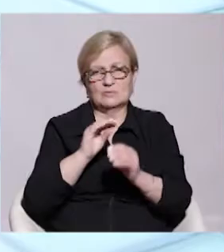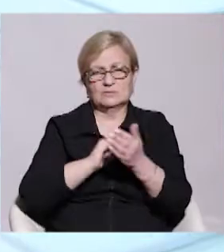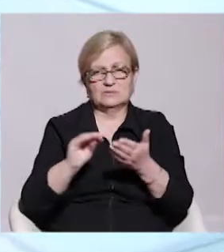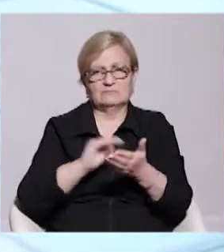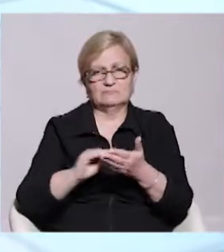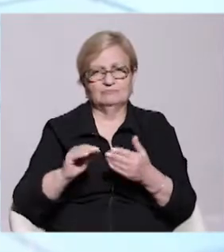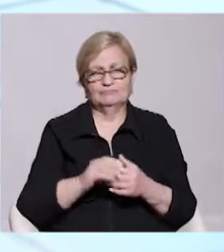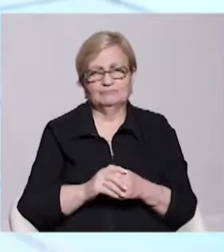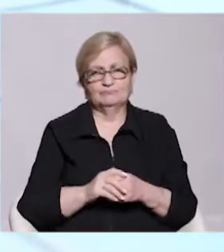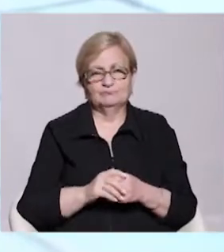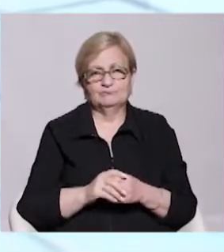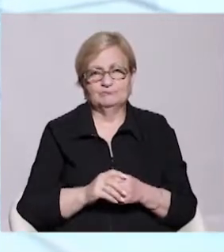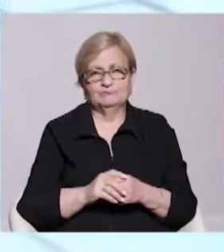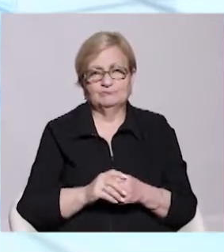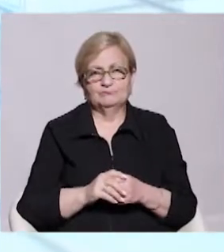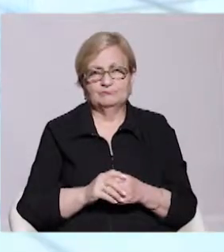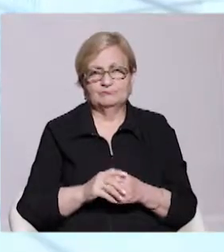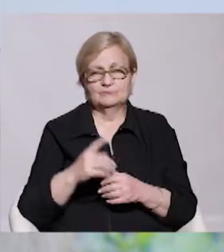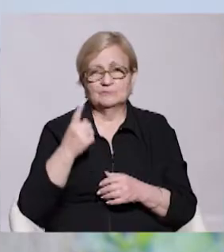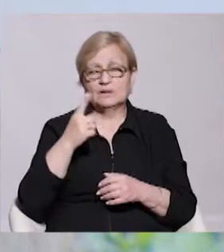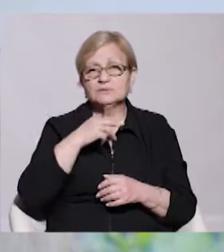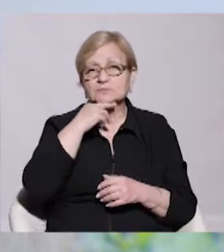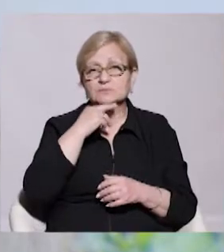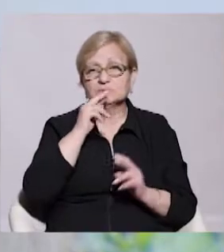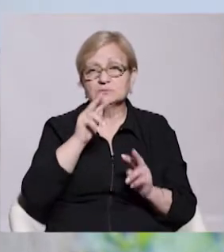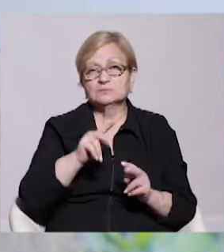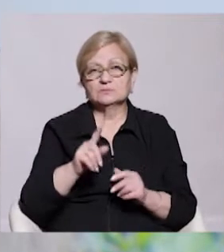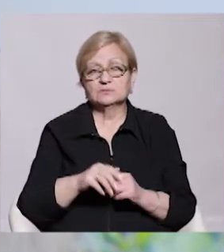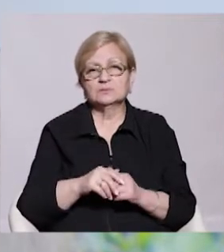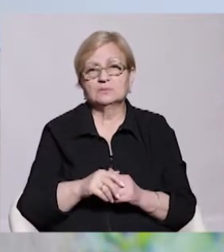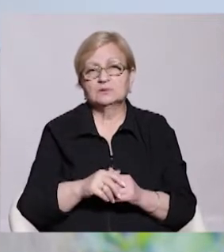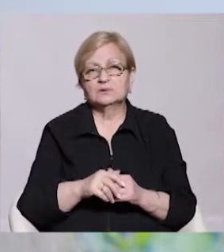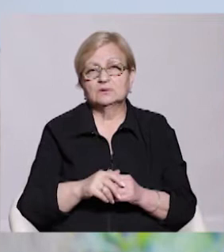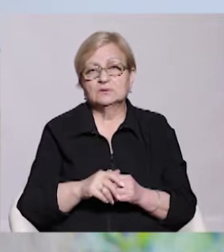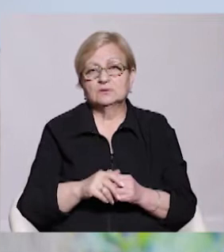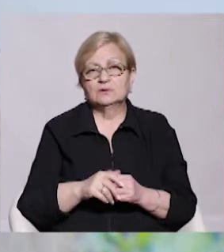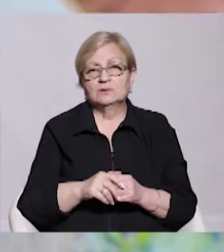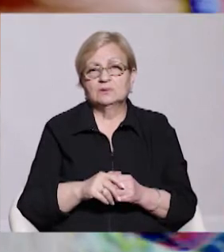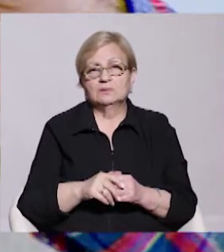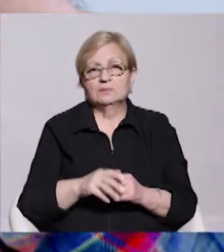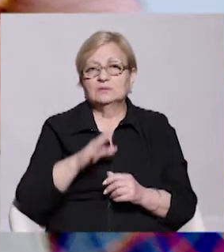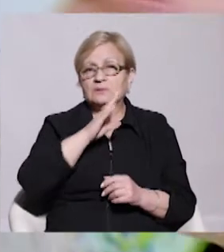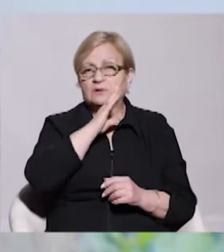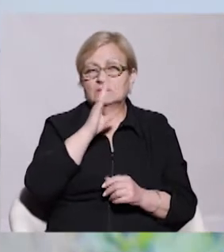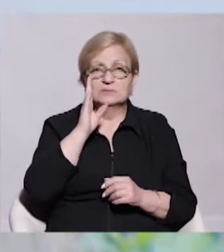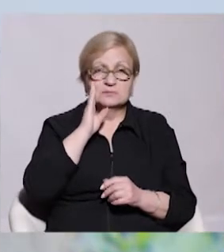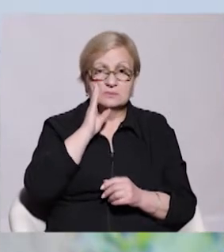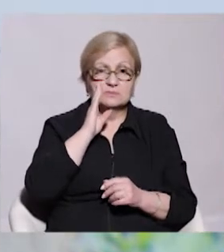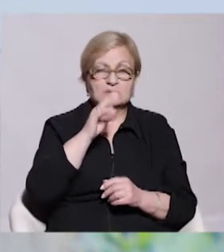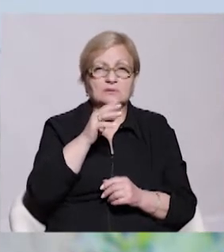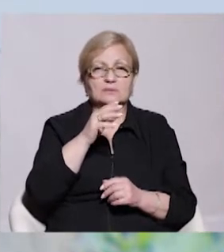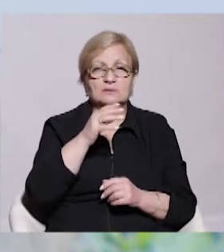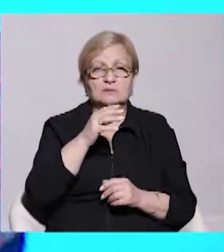ჩავწერთ ამ ტექსტის მიხედვით. ერთ რაღაცას მინდა მივაქციოთ ყურადღება ამ შემთხვევაში. ესე იგი, დედა პანდა